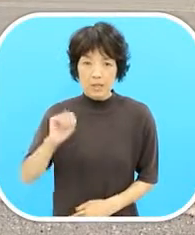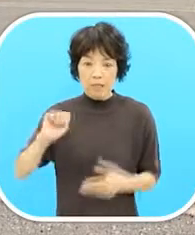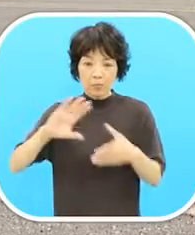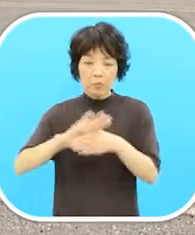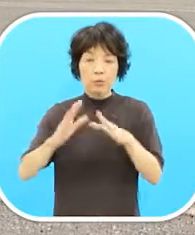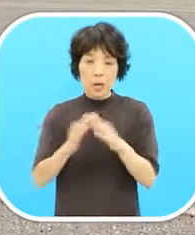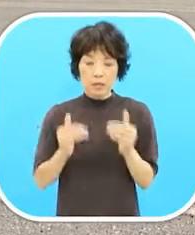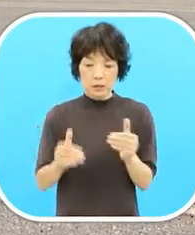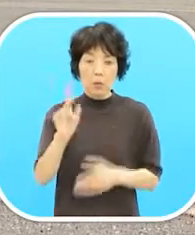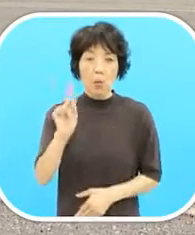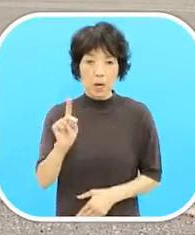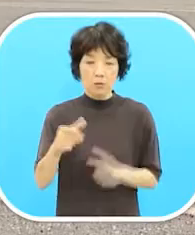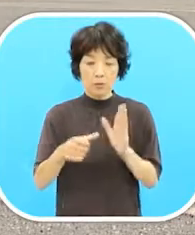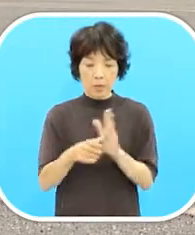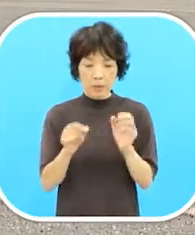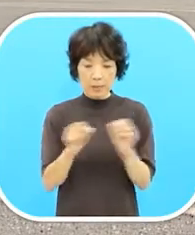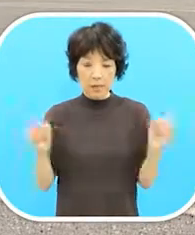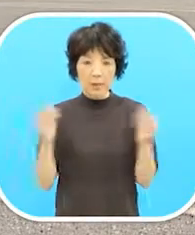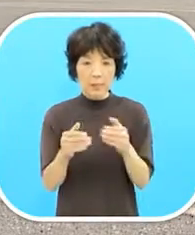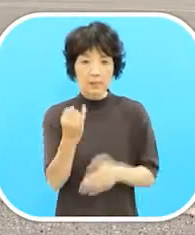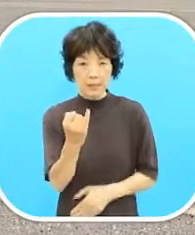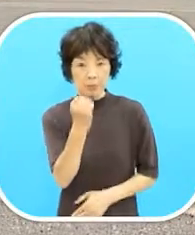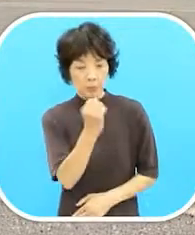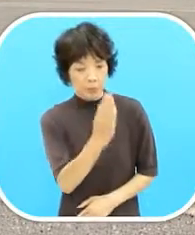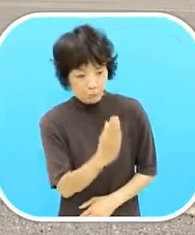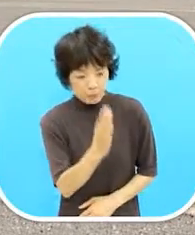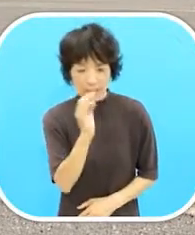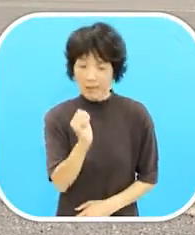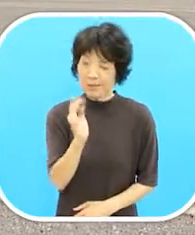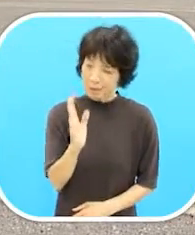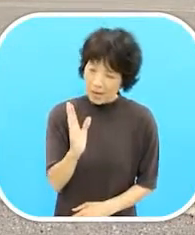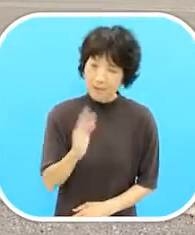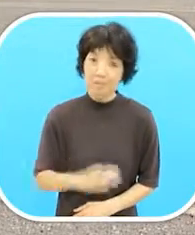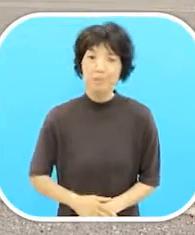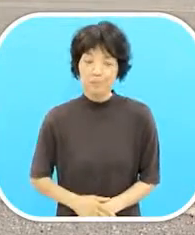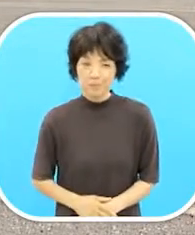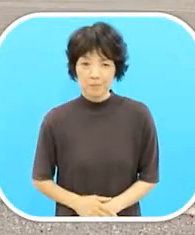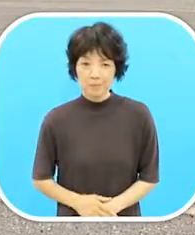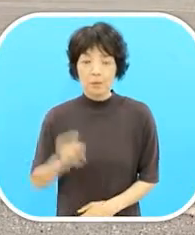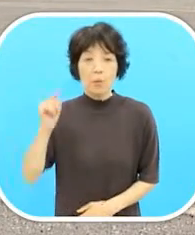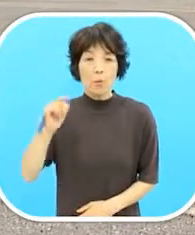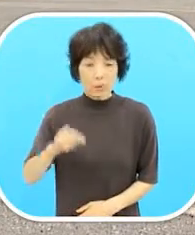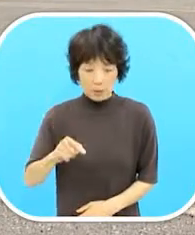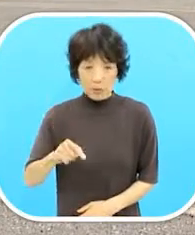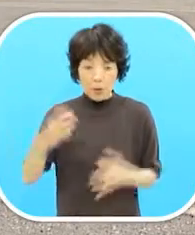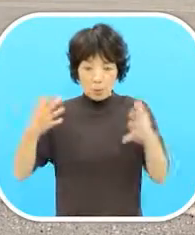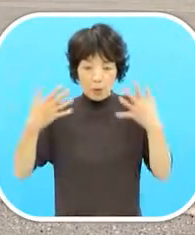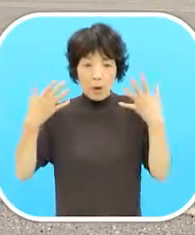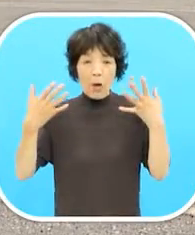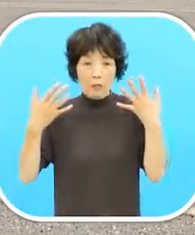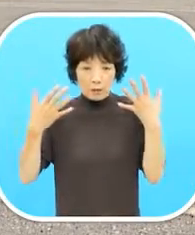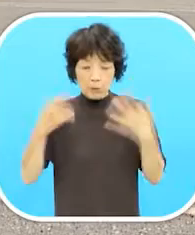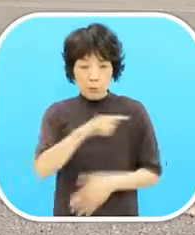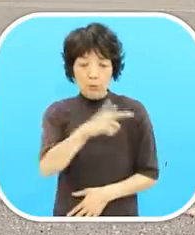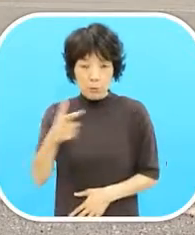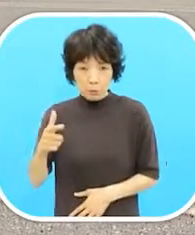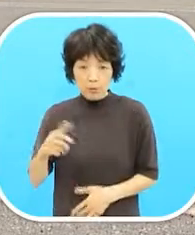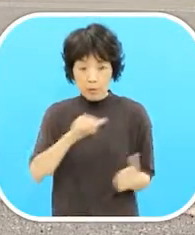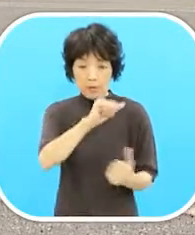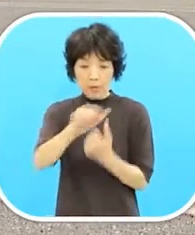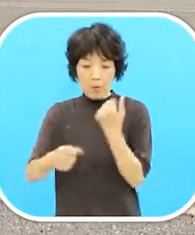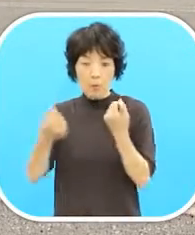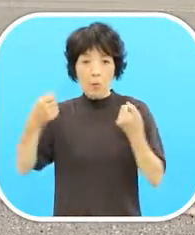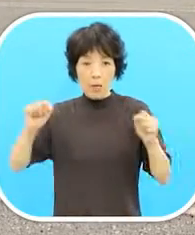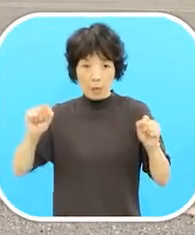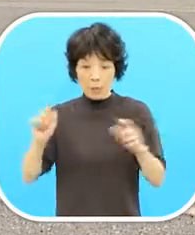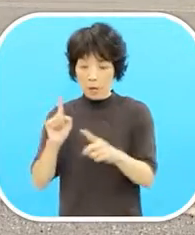県文化振興課の長崎弥生さんです。よろしくお願いします。 よろしくお願いします、 ね、長崎さん、横手市ではこの秋さまざまな伝統